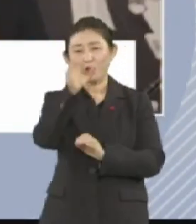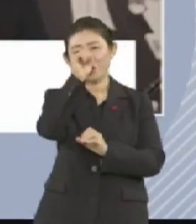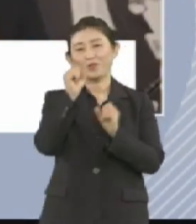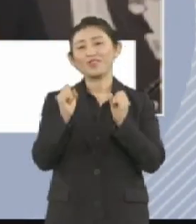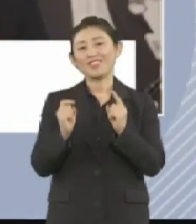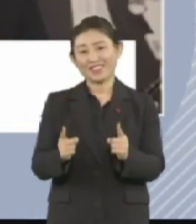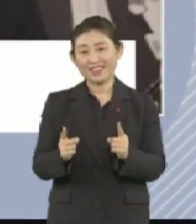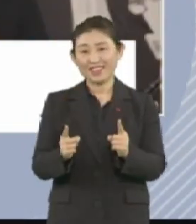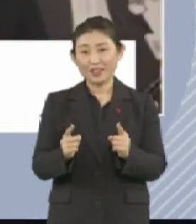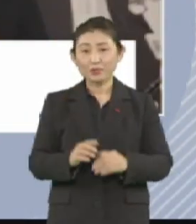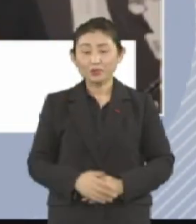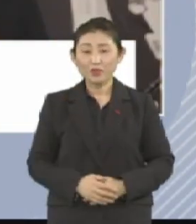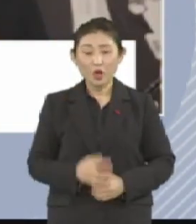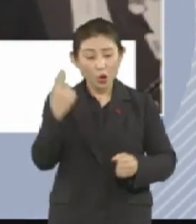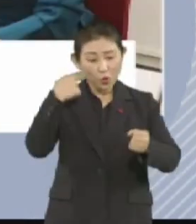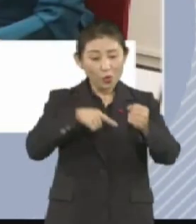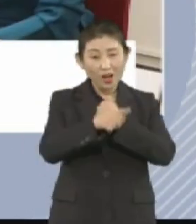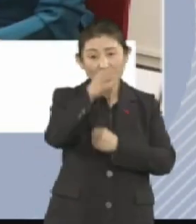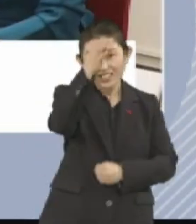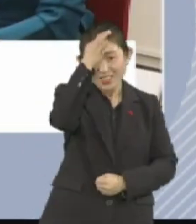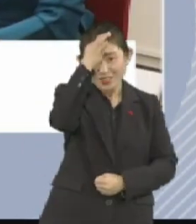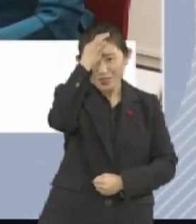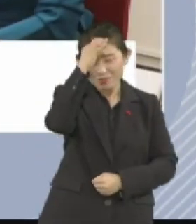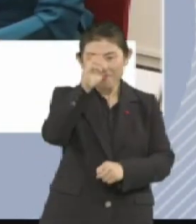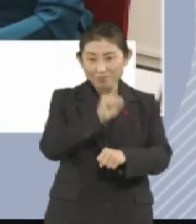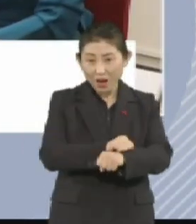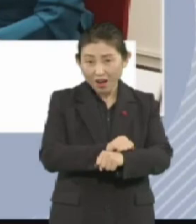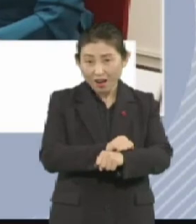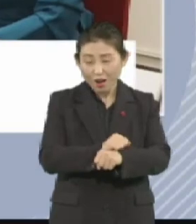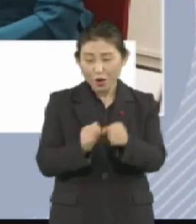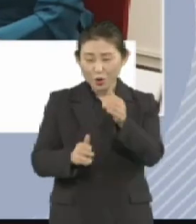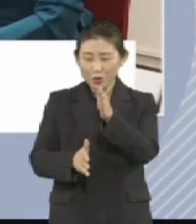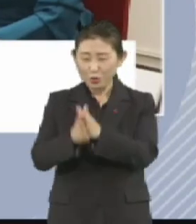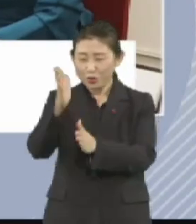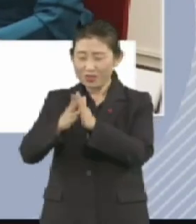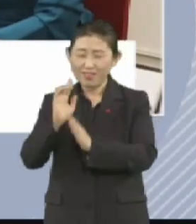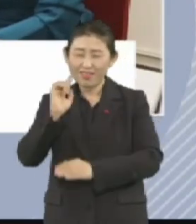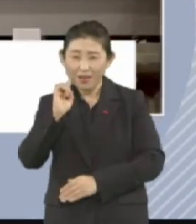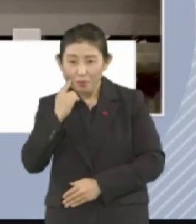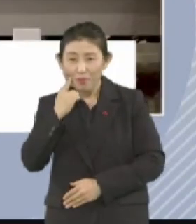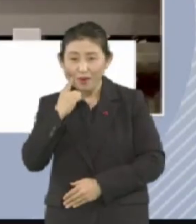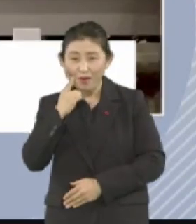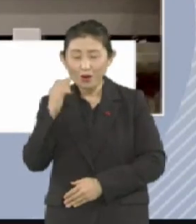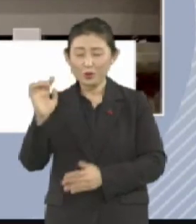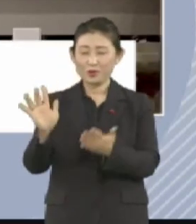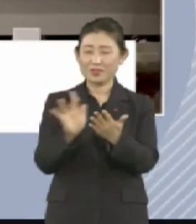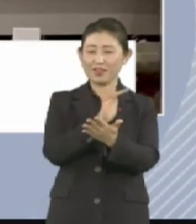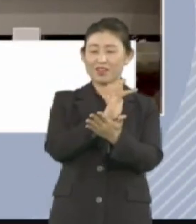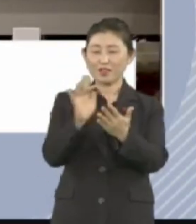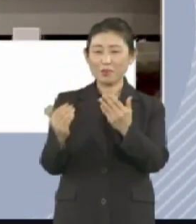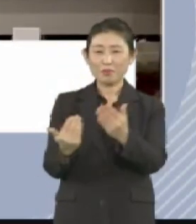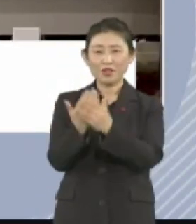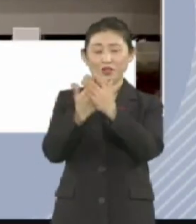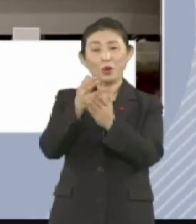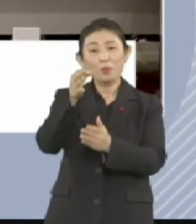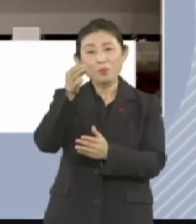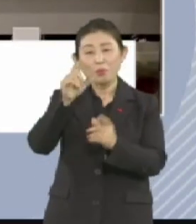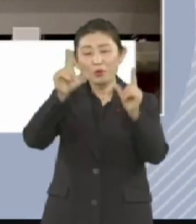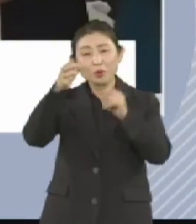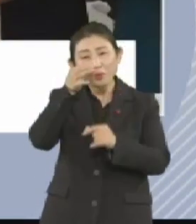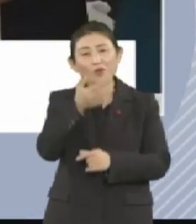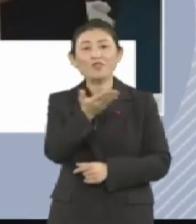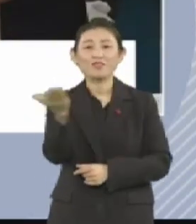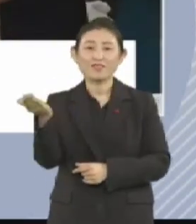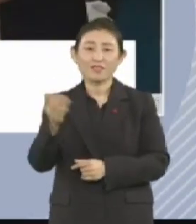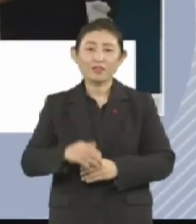나가도록 하겠습니다. 대전의 과학기술의 우수성, 도시의 아름다움, 스마트시티의 모습들을 하나하나 선보일